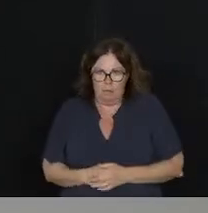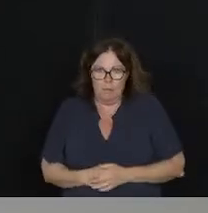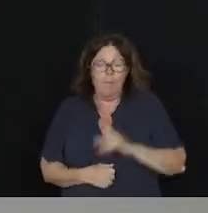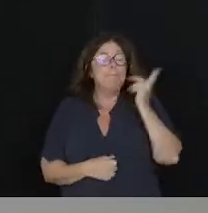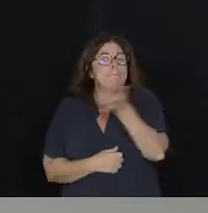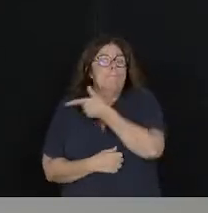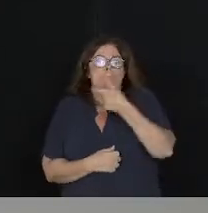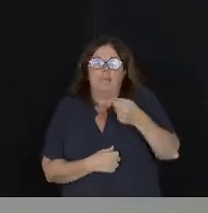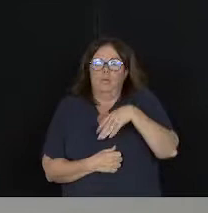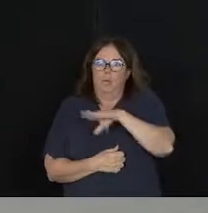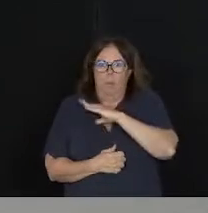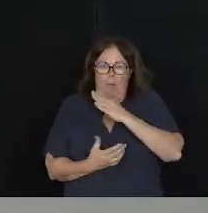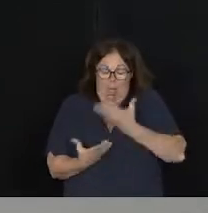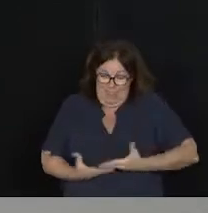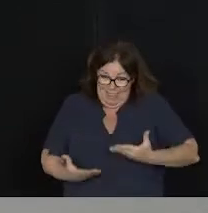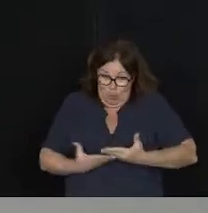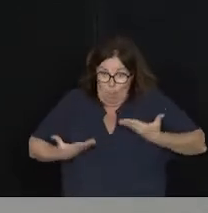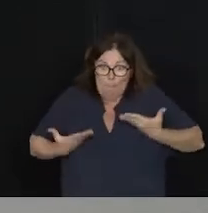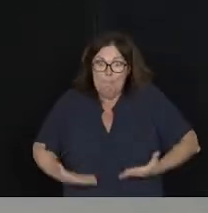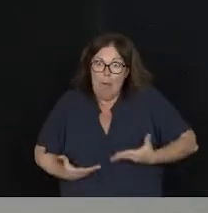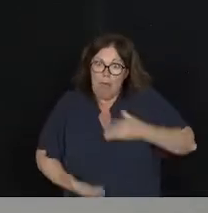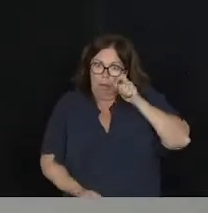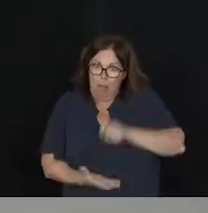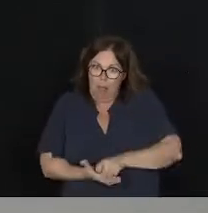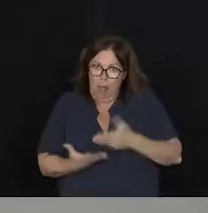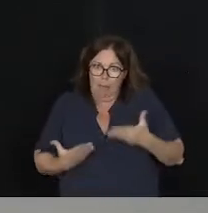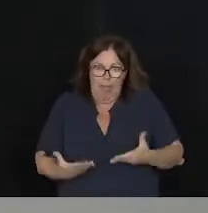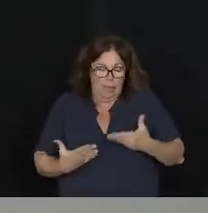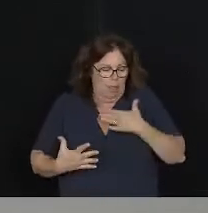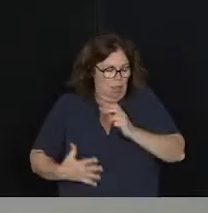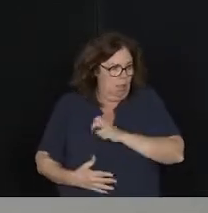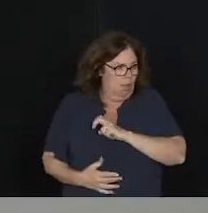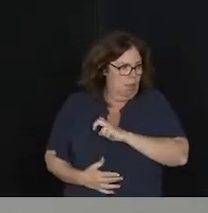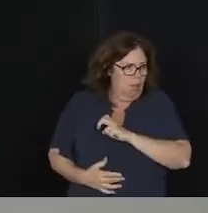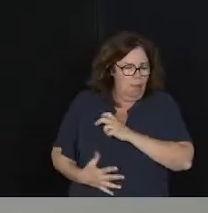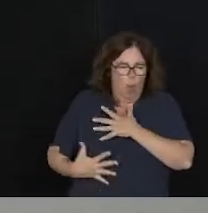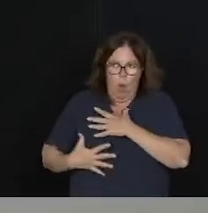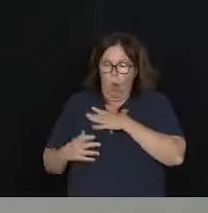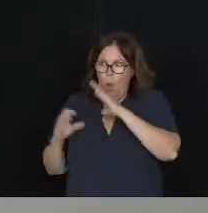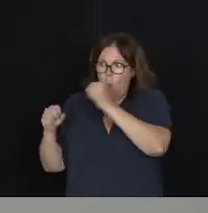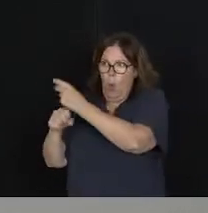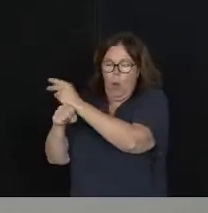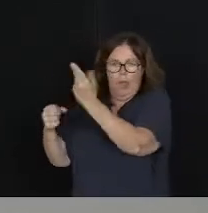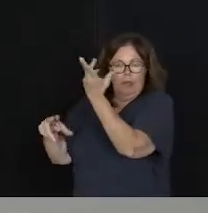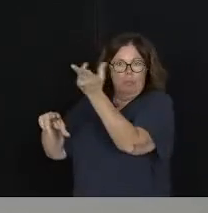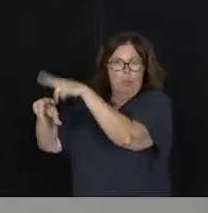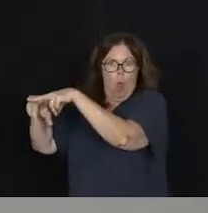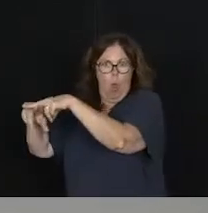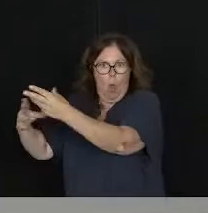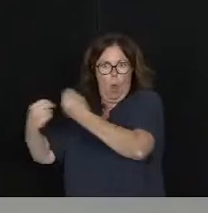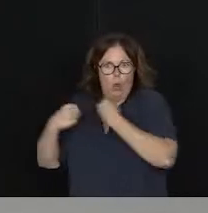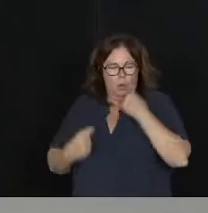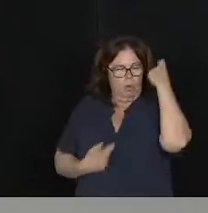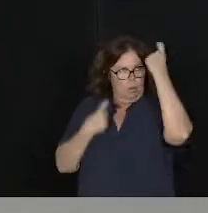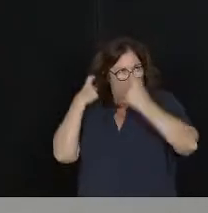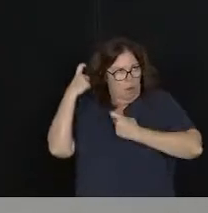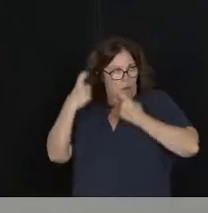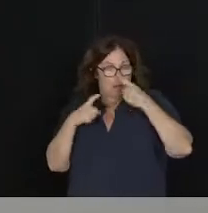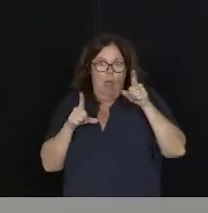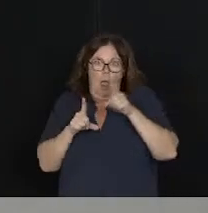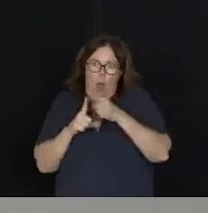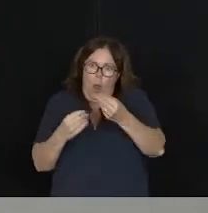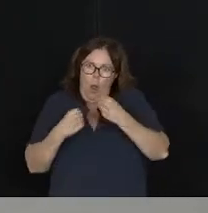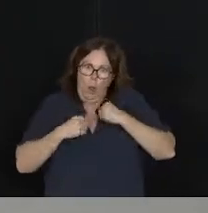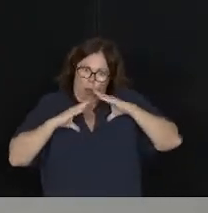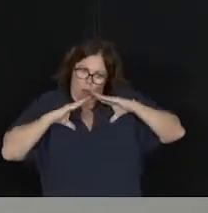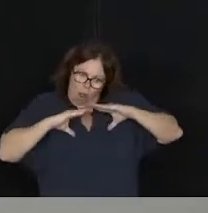hein, de la vie présente et la possible disparition précoce du combattant, qui est pourtant elle aussi anticipée dans les